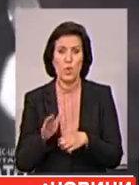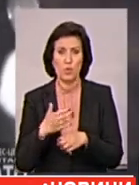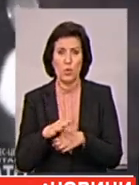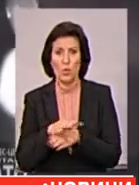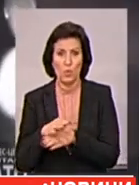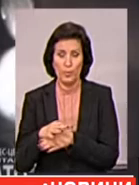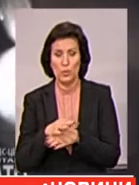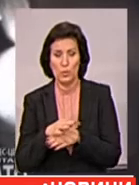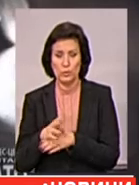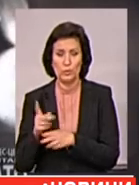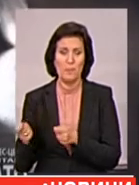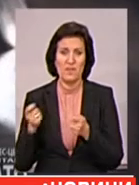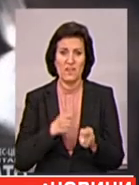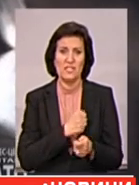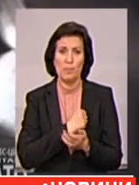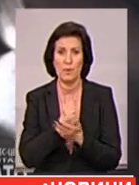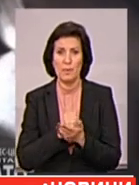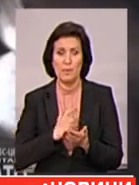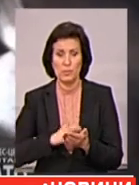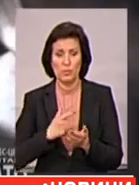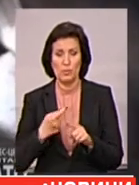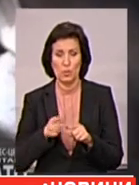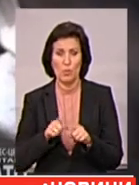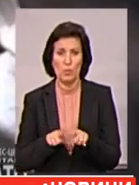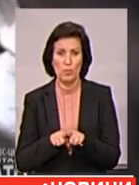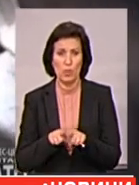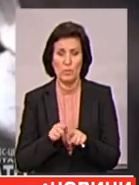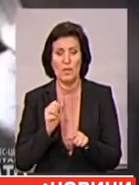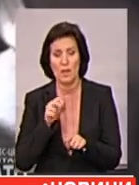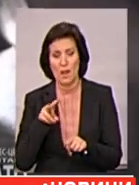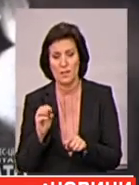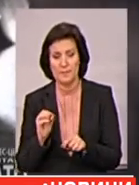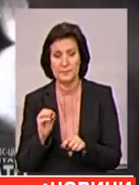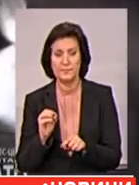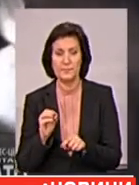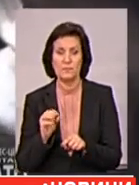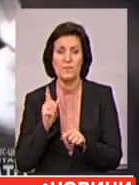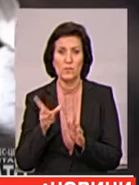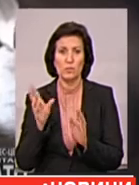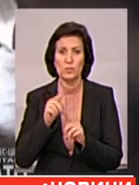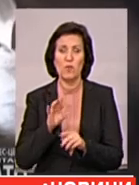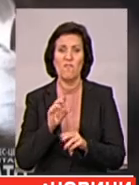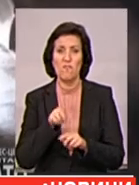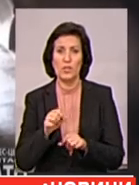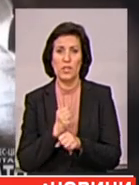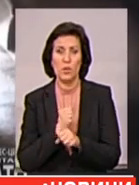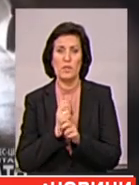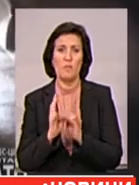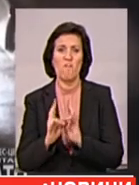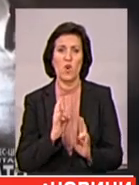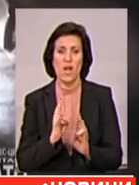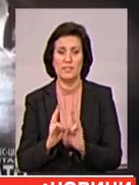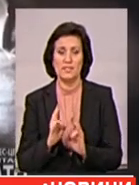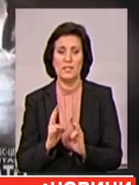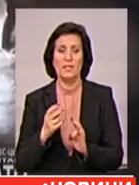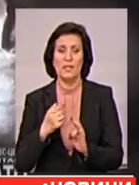б'ють, щоб привезти боєприпаси собі, тому подобне. Але в тому же числі вони роблять і якби провокацію.